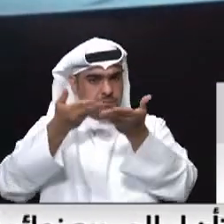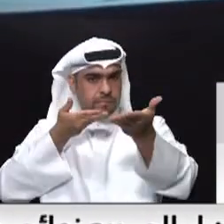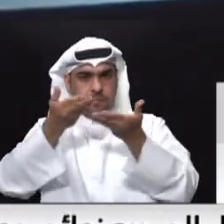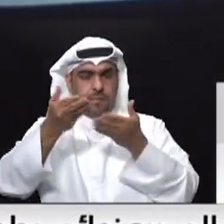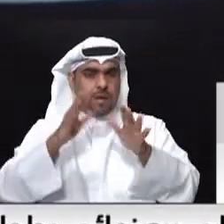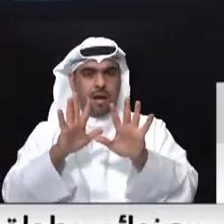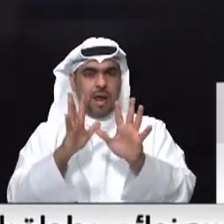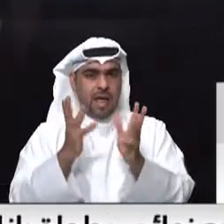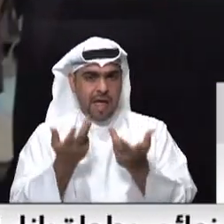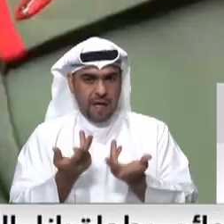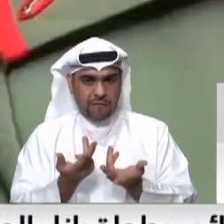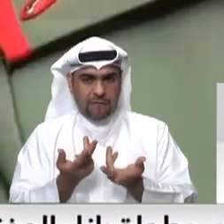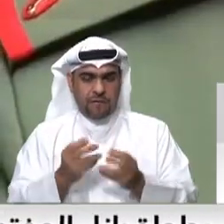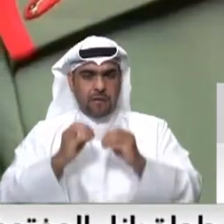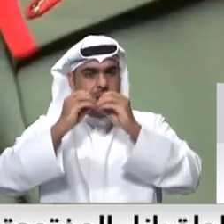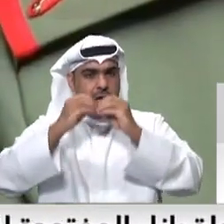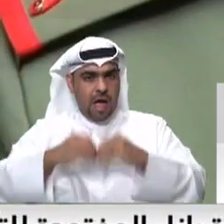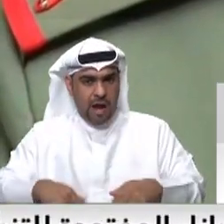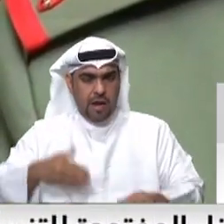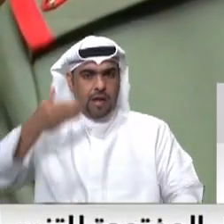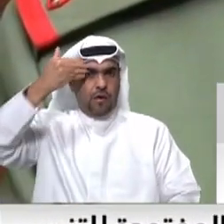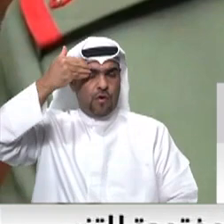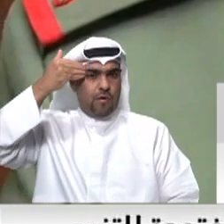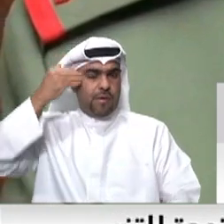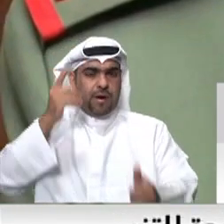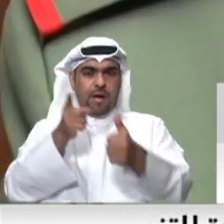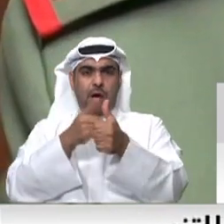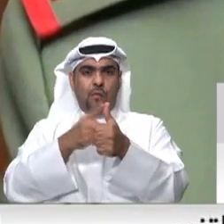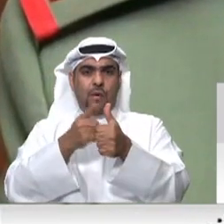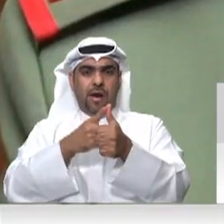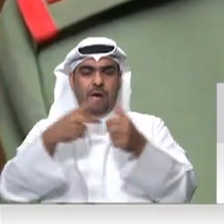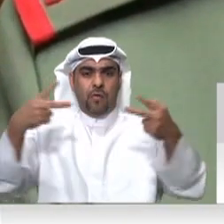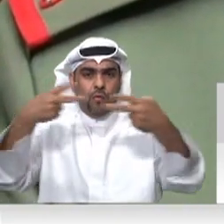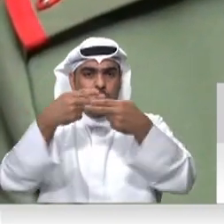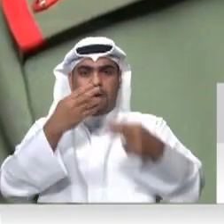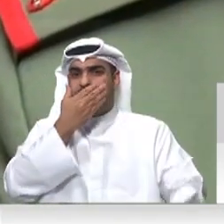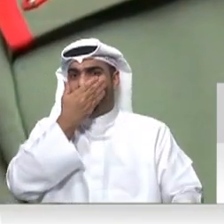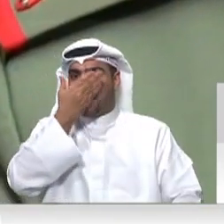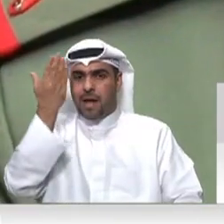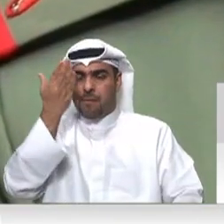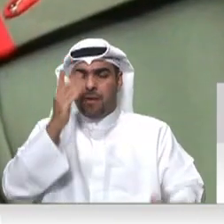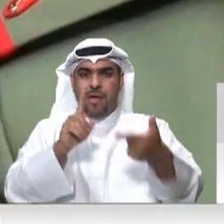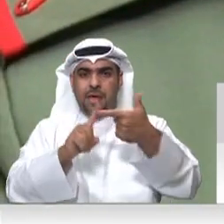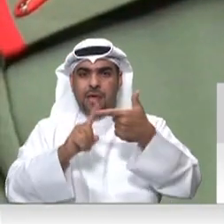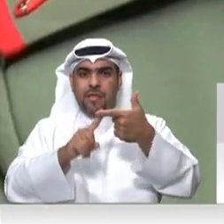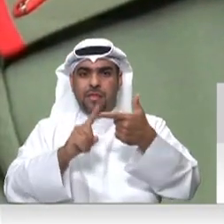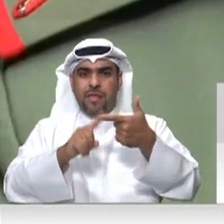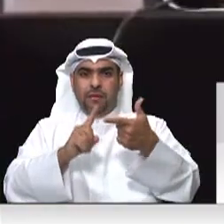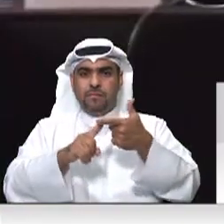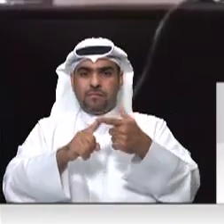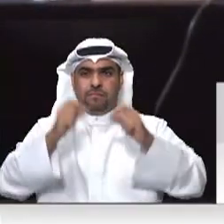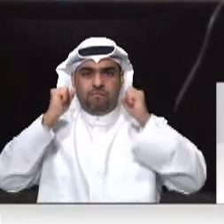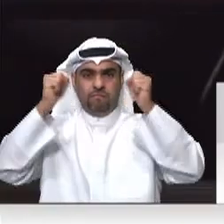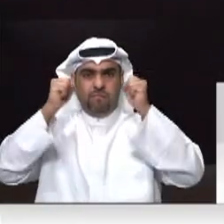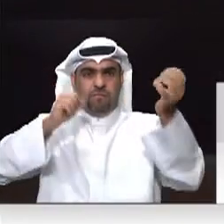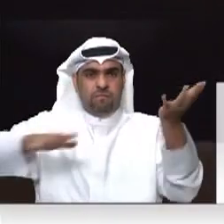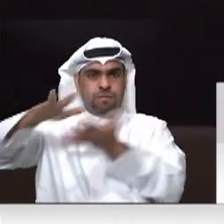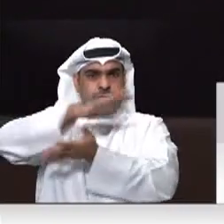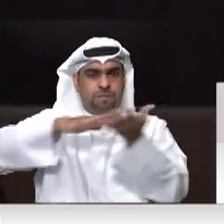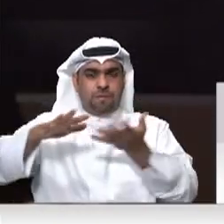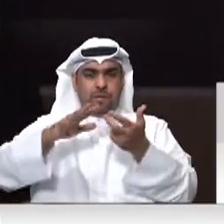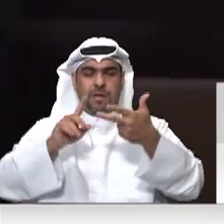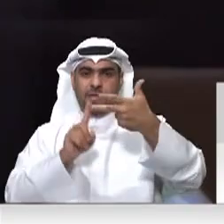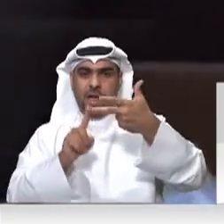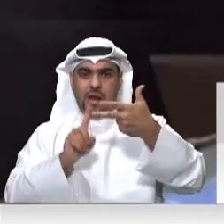هذا المؤتمر، منها مكافحة الإرهاب والشغب وتهريب